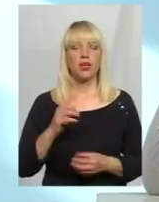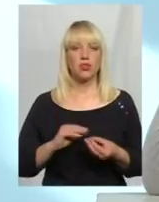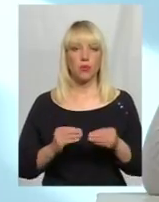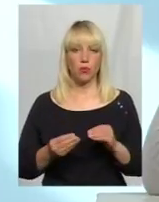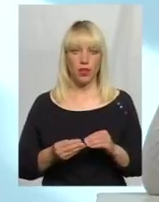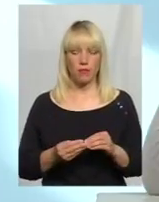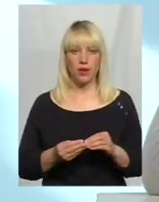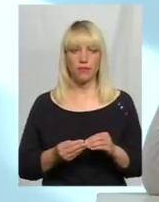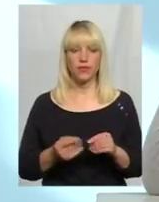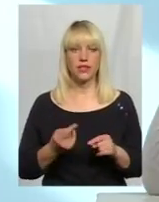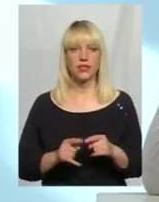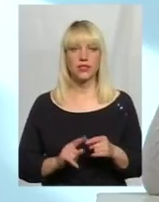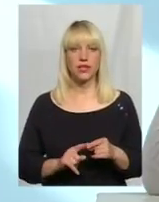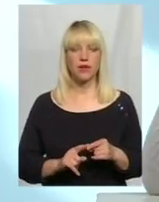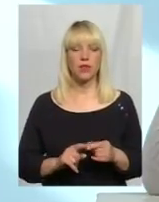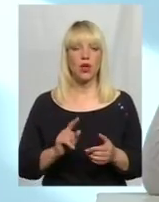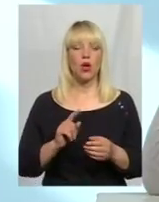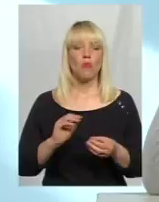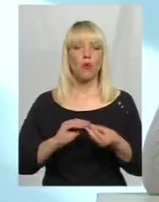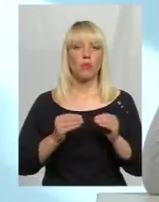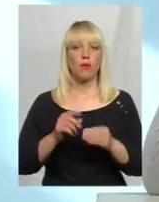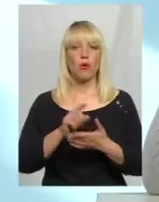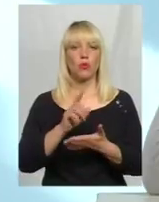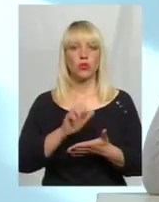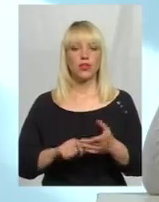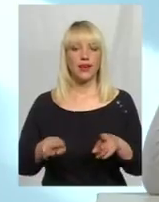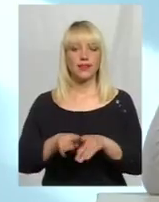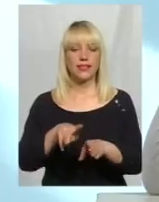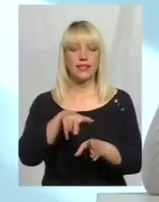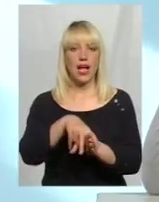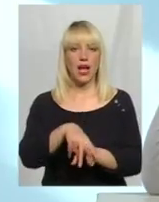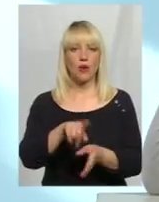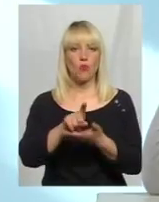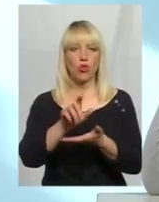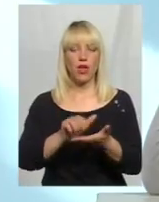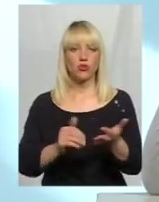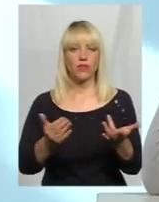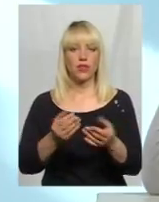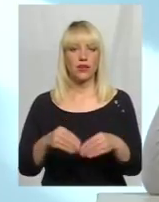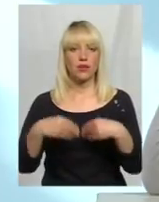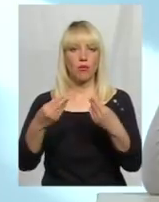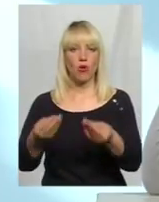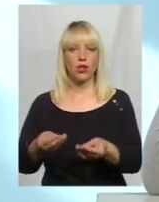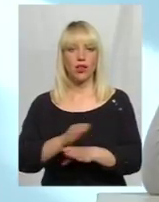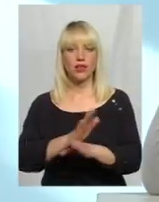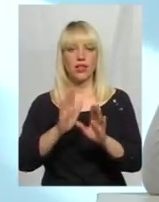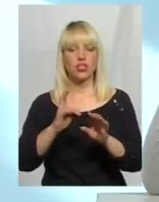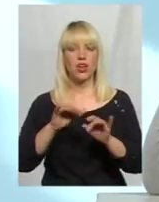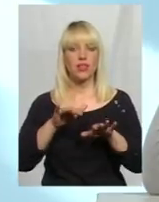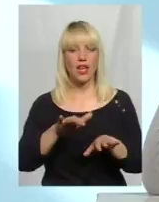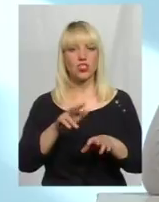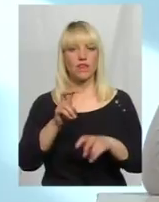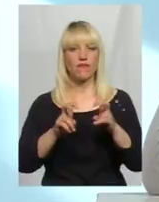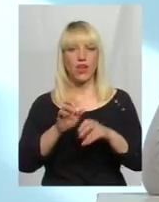це проблема оподаткування. Звичайно, що такий тягар податковий, котрий сьогодні поклали не лише на швейників,